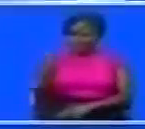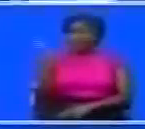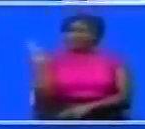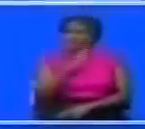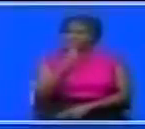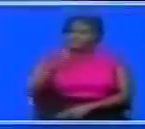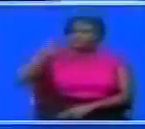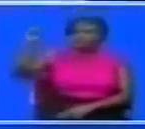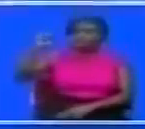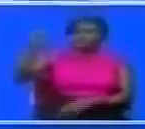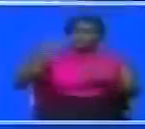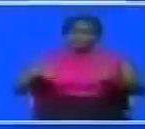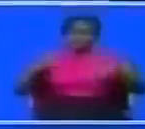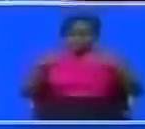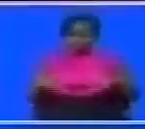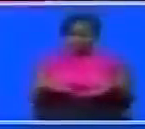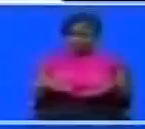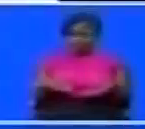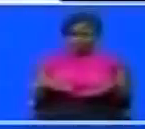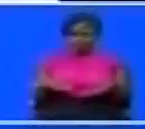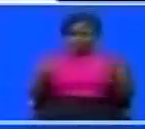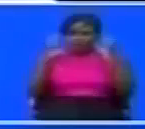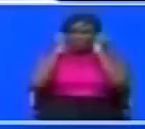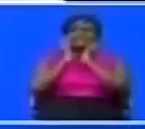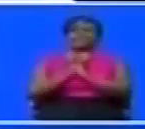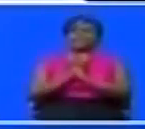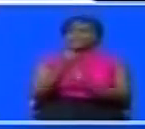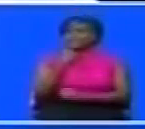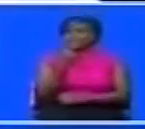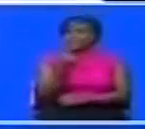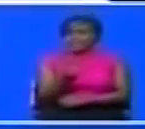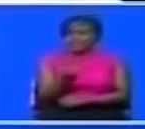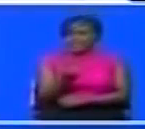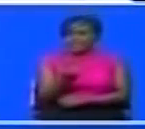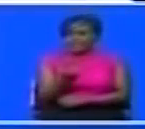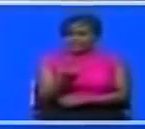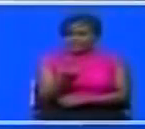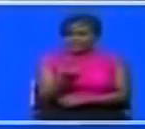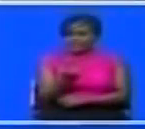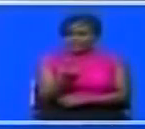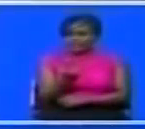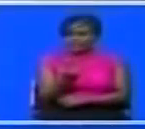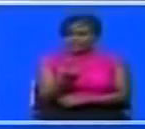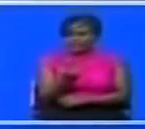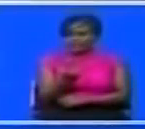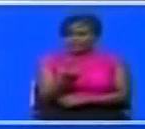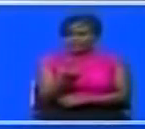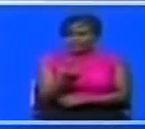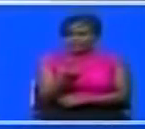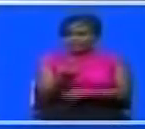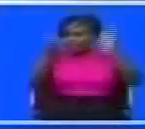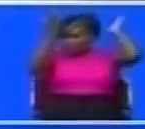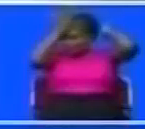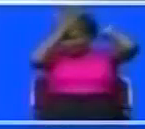na wanasiasa wasiokuwa na kaba la ulimi, Sheikh Mohamed Khalifa ambaye ni katibu mkuu wa CIPK ameongeza kuwa Papa